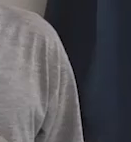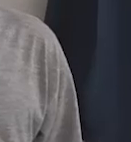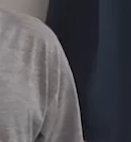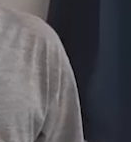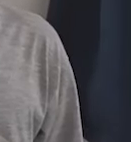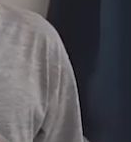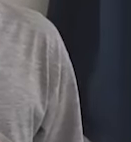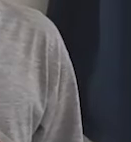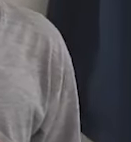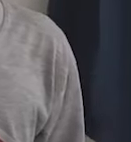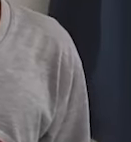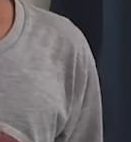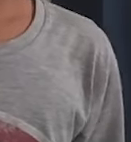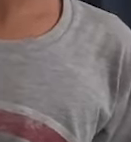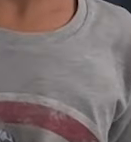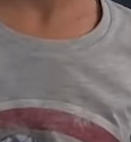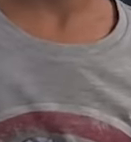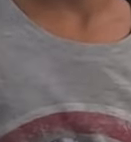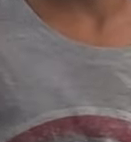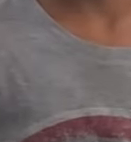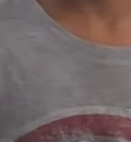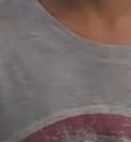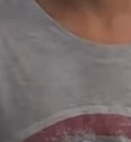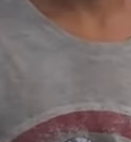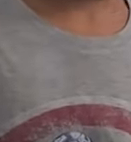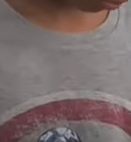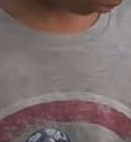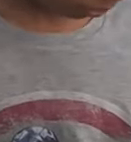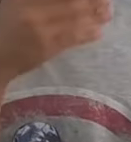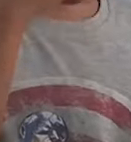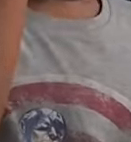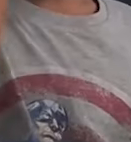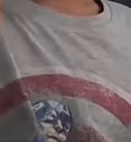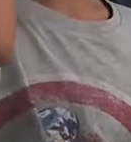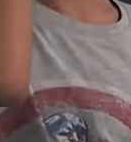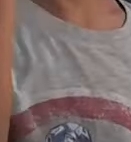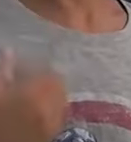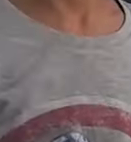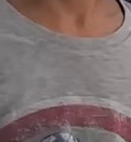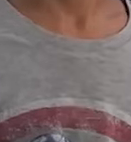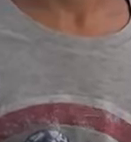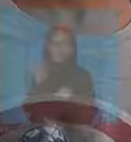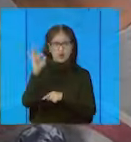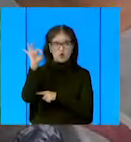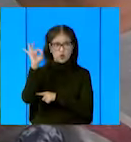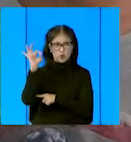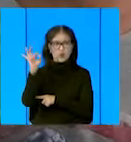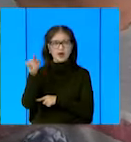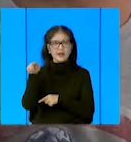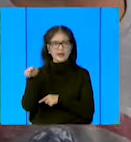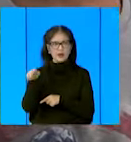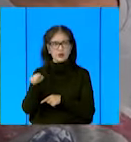ya, paling sekitar antara 1.000-2.000 ya alhamdulillah. Tapi ya namanya orang tua pasti kalau buat anak